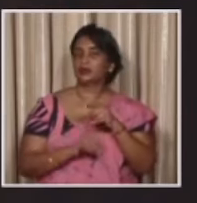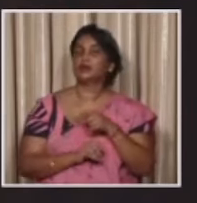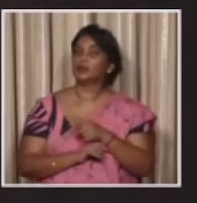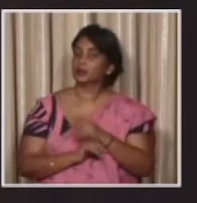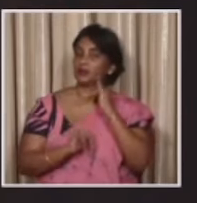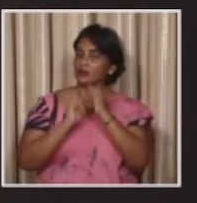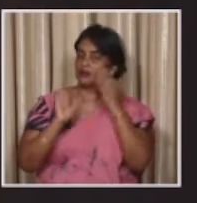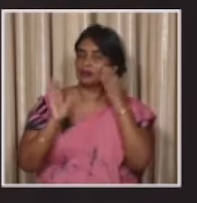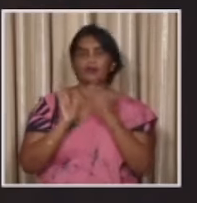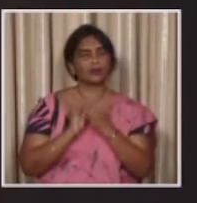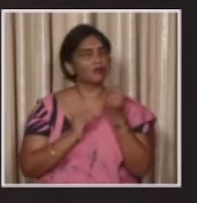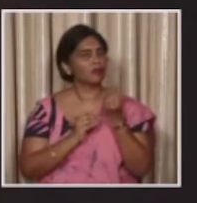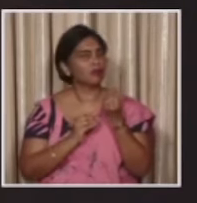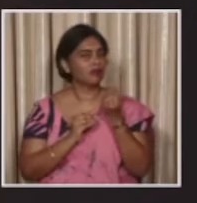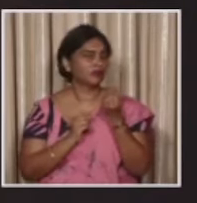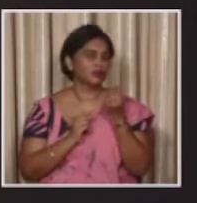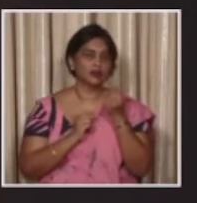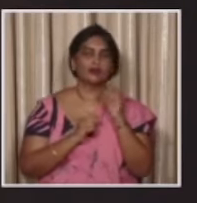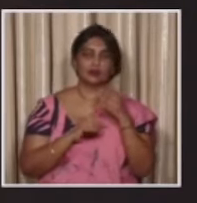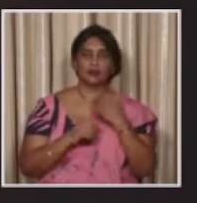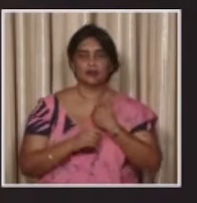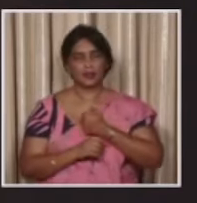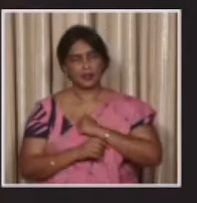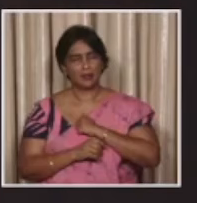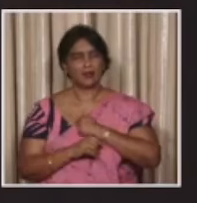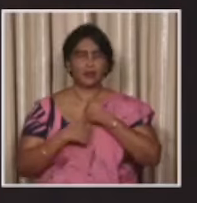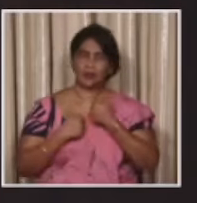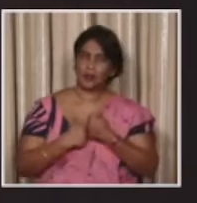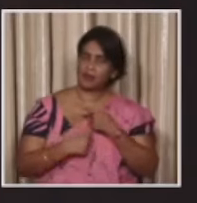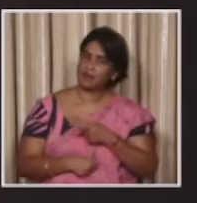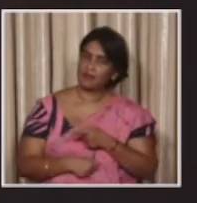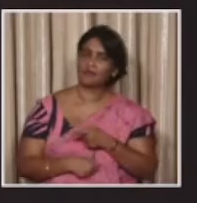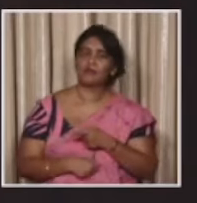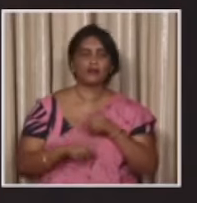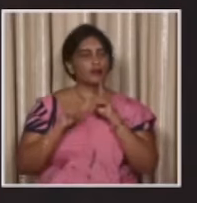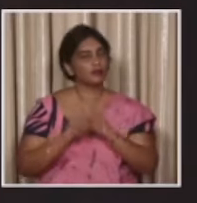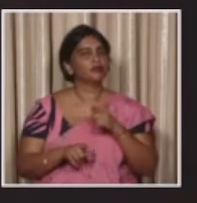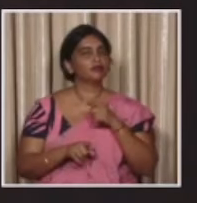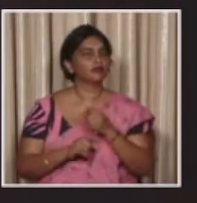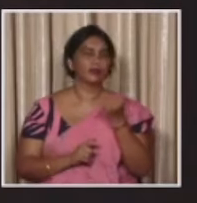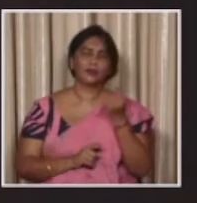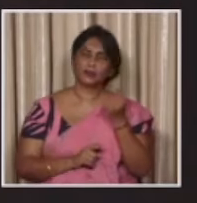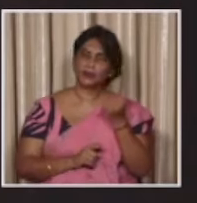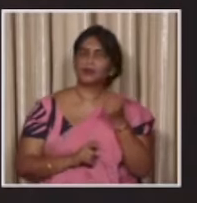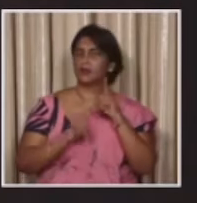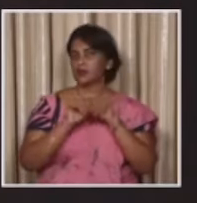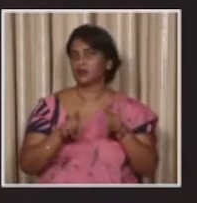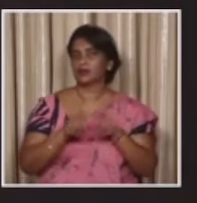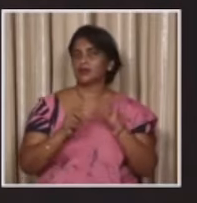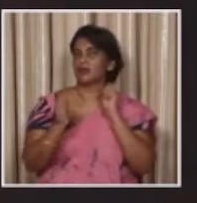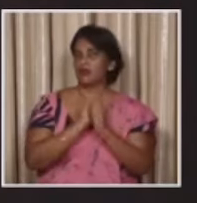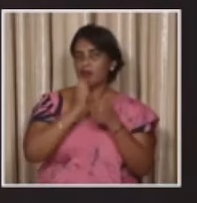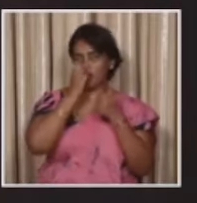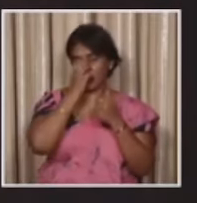ඒ විවේචනවලදී පොඩි පොඩි කෙඳිරි තියෙන අපිත් මේකට කැමති මේක හොඳක් තියෙනවා ඒකෙන් එනවාට මේක පොඩි මෙන්න මේ වගේම වෙනස් වුණා